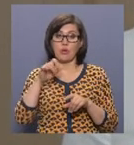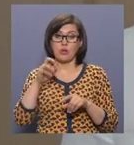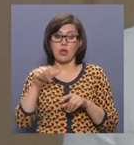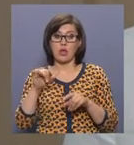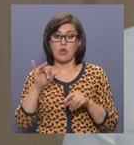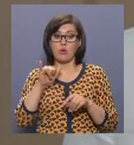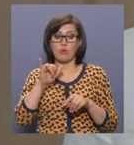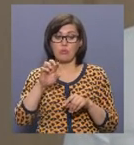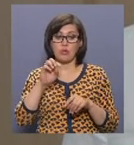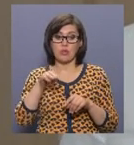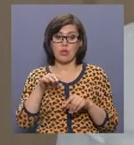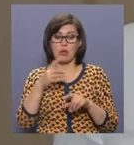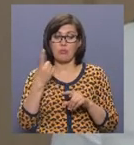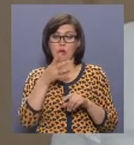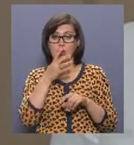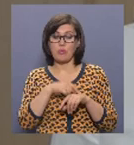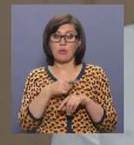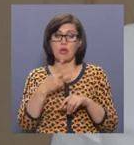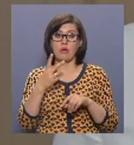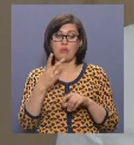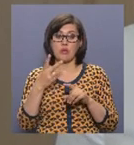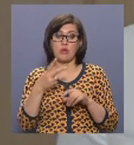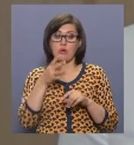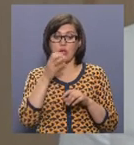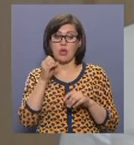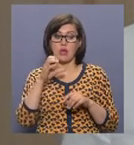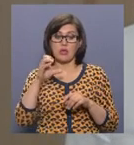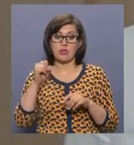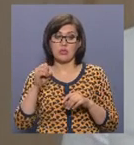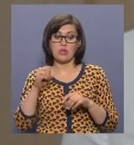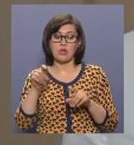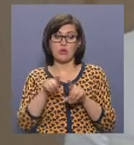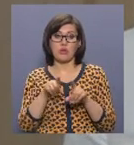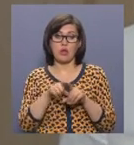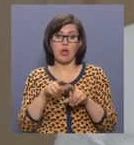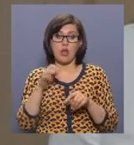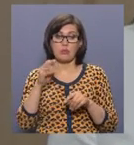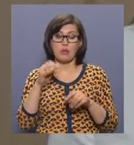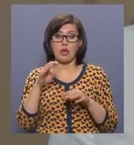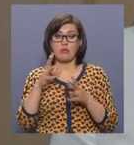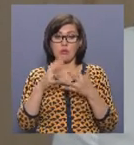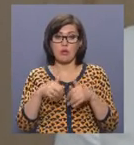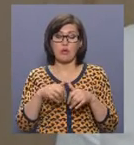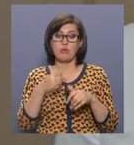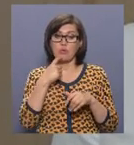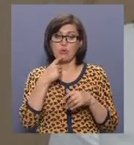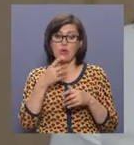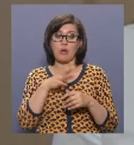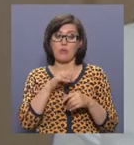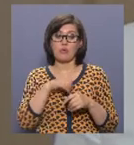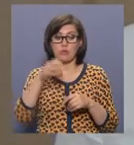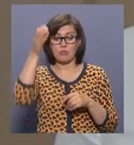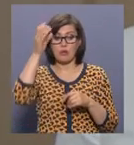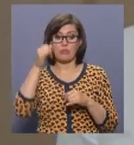кезеңі. Бірінші кезеңде біз эссе жазып үйрендік. Осы алгебра және анализ бастамаларында күрделі есептерді шығарып, өз білімімізді әрі